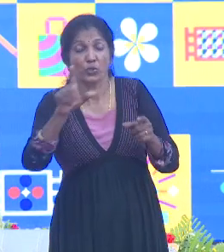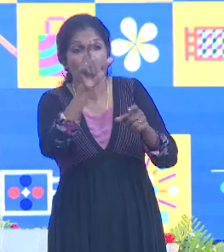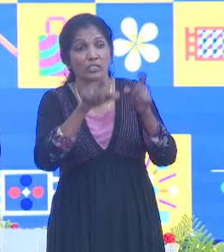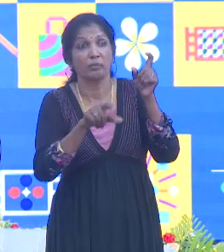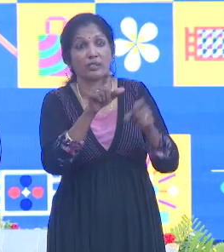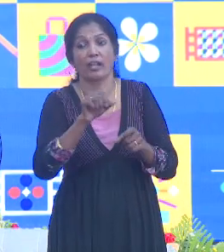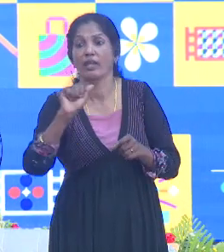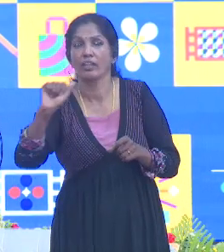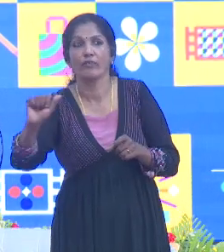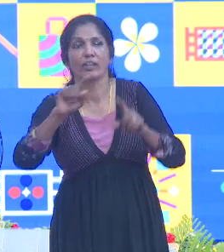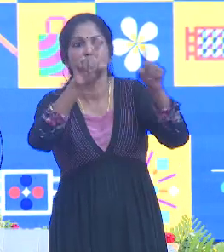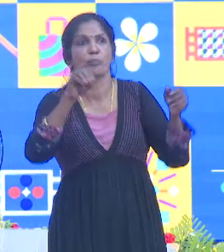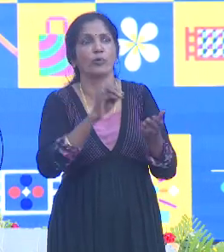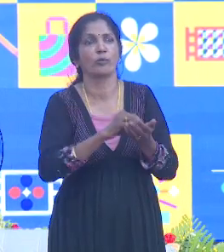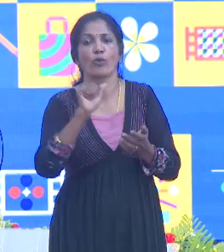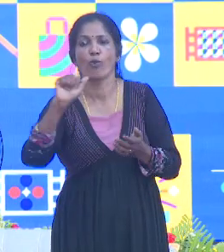ഭൂമിയുടെ